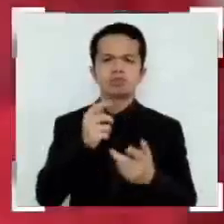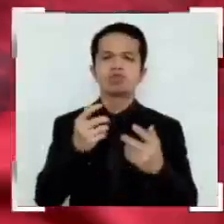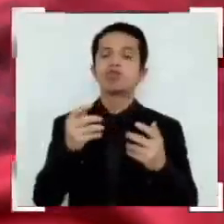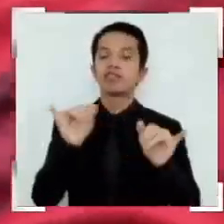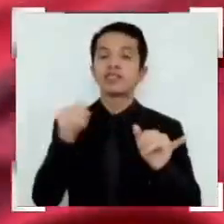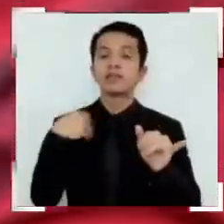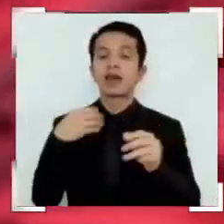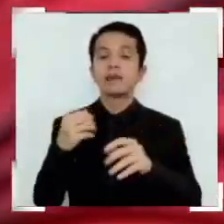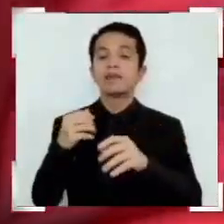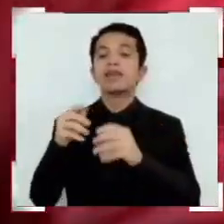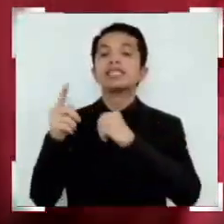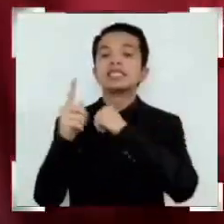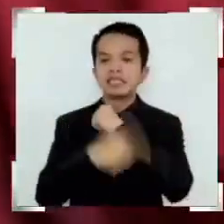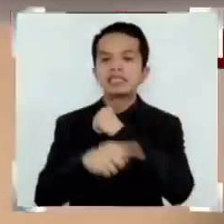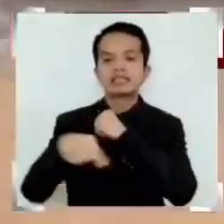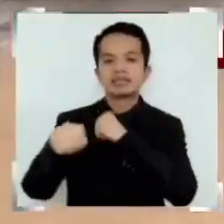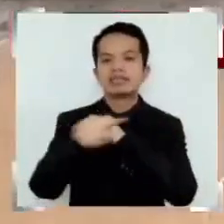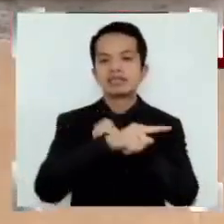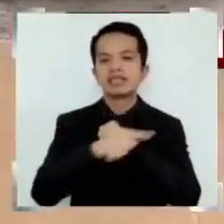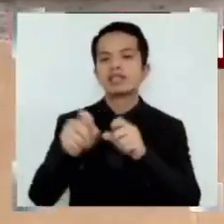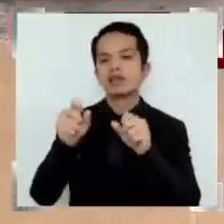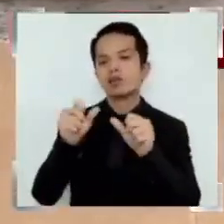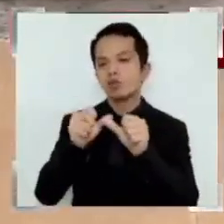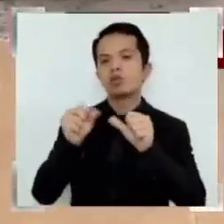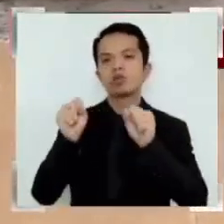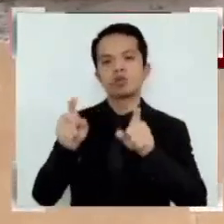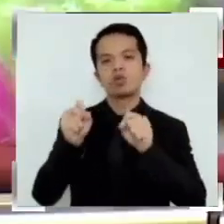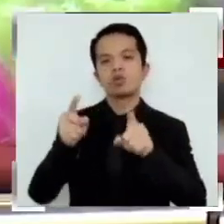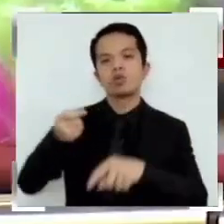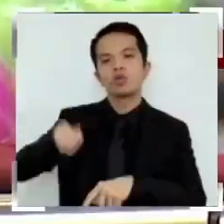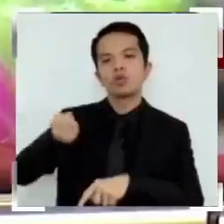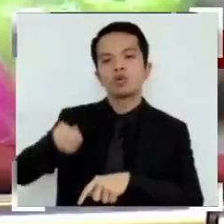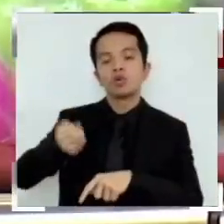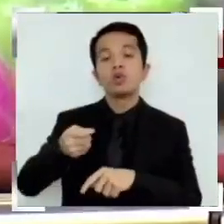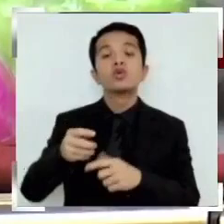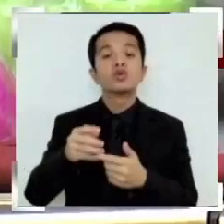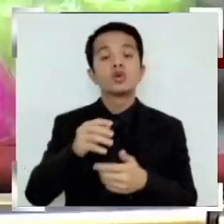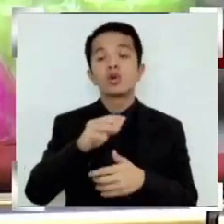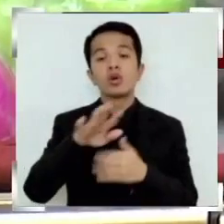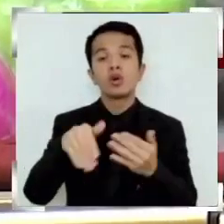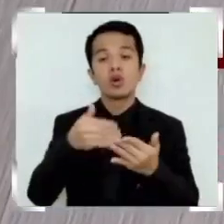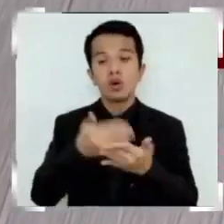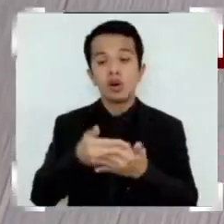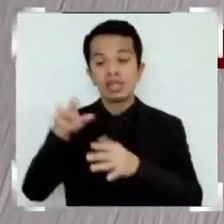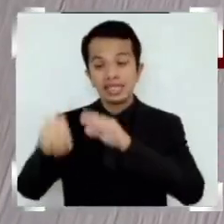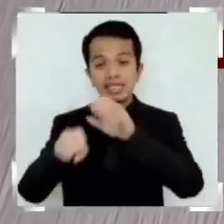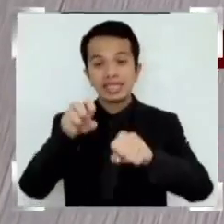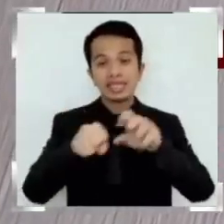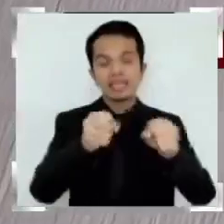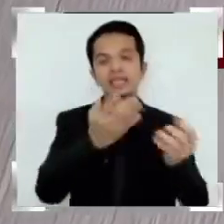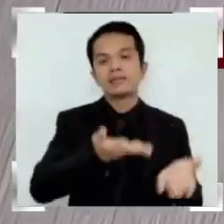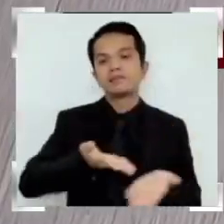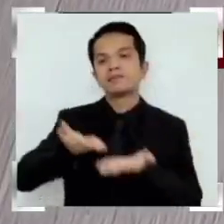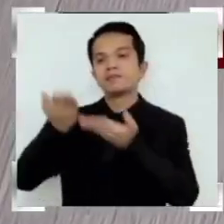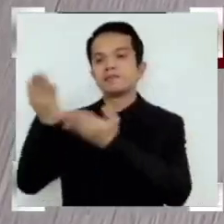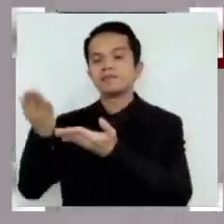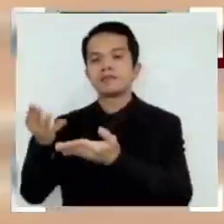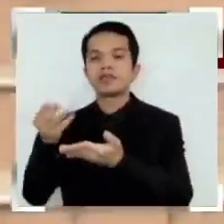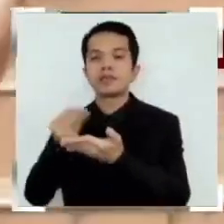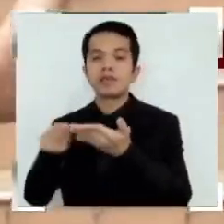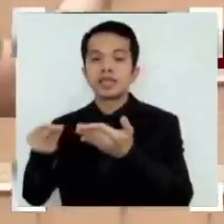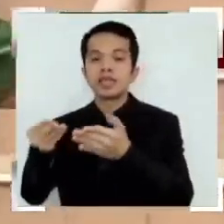tindahang nahuliang nagbibenta ng lato-lato. Ang mga nakumpiska naman, dadalhin sa material recovery facility ng barangay para